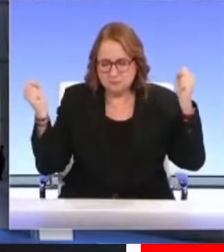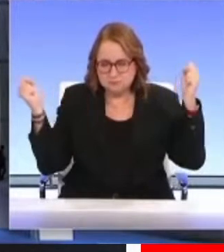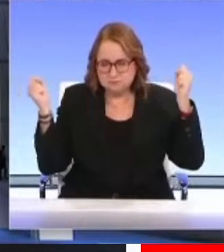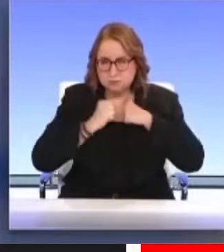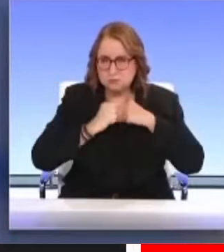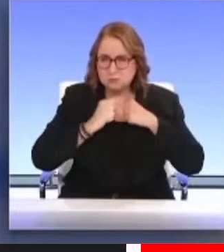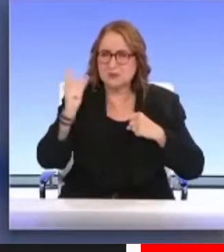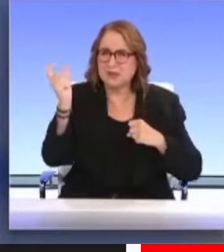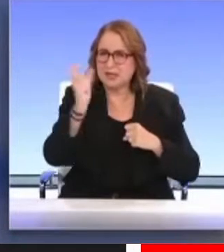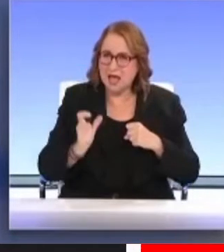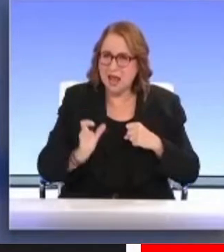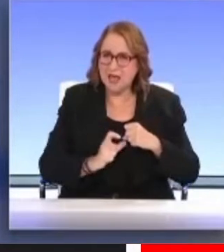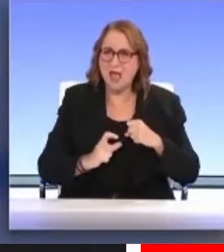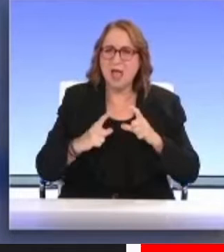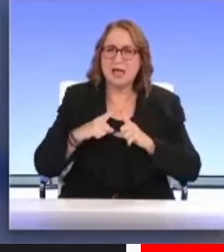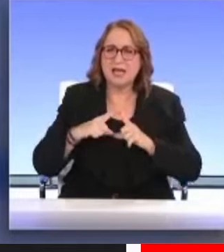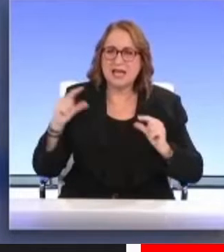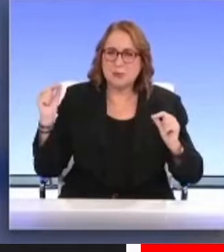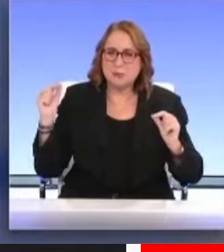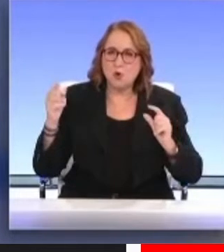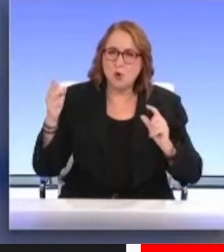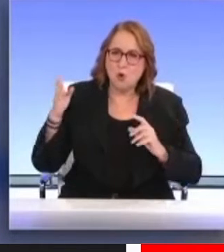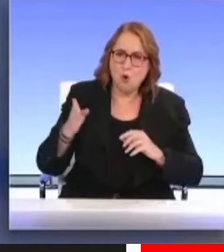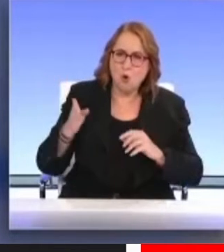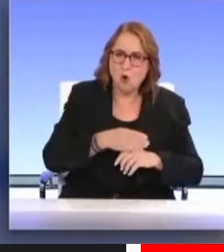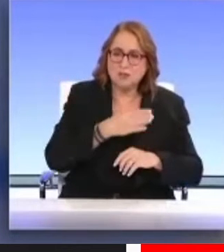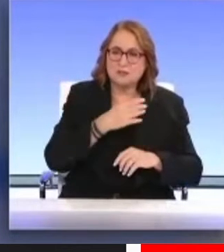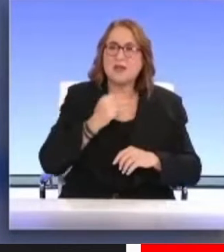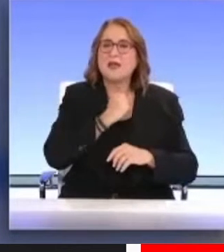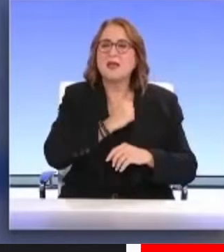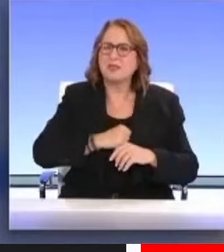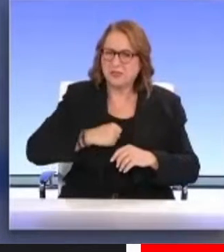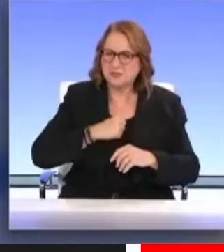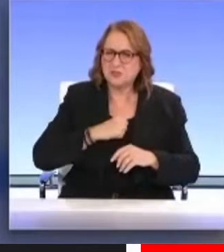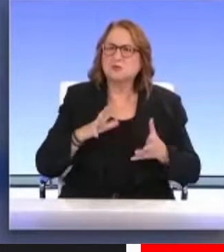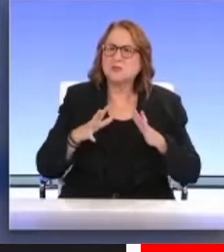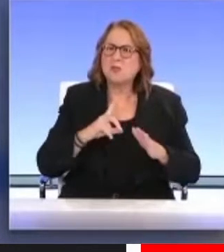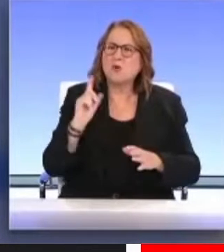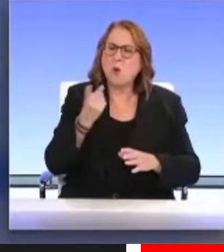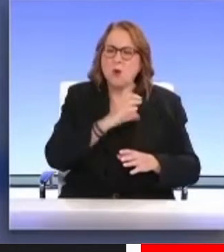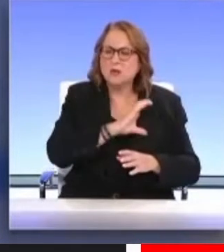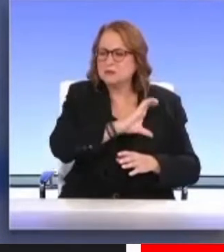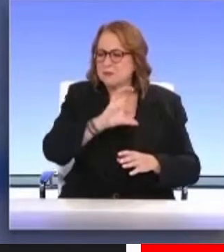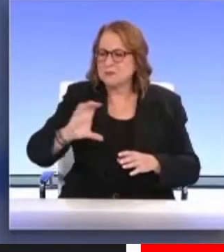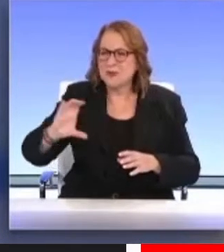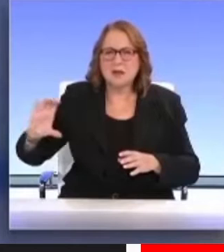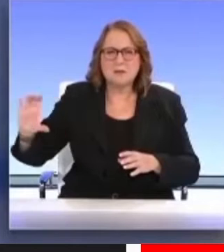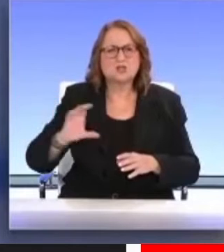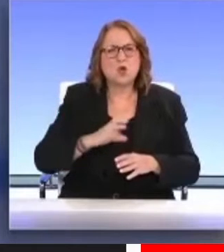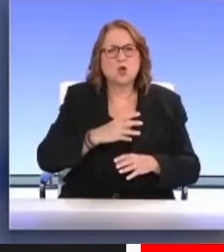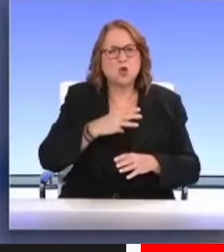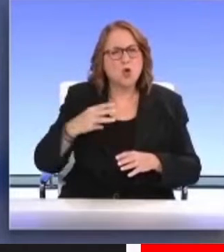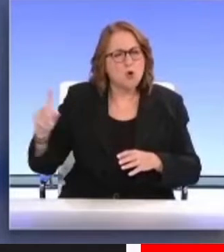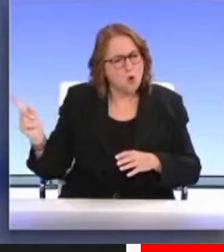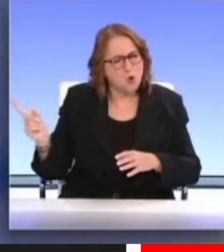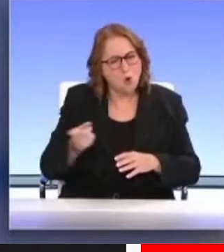των θαλασσίων συνόρων, έστειλε από το Κέντρο Πολιτισμού Ίδρυμα Σταύρος Νιάρχος η Σύνοδος των Ηγετών των Μεσογειακών Χωρών της Ευρωπαϊκής Ένωσης. Κατά την έναρξη,